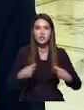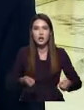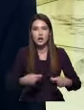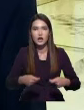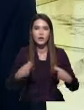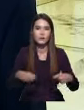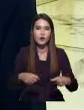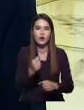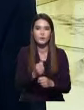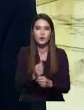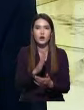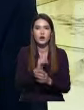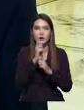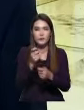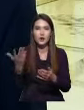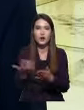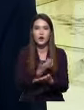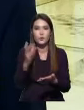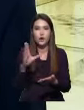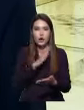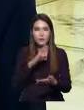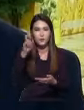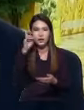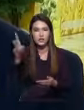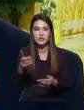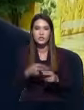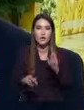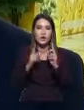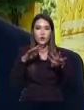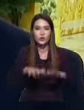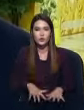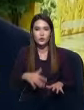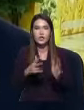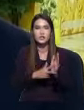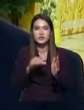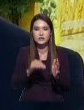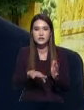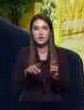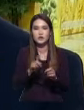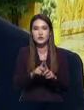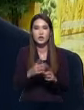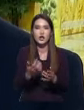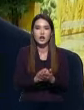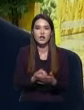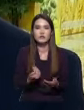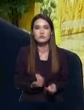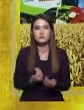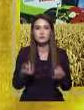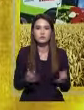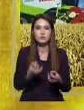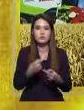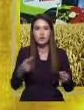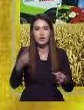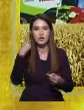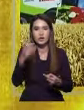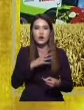қатар шаруа марапатқа ие болды. Билік тарапының бізге ілтипат білдіріп отыратыны қуантады. Себебі еңбек бағаланып отырса, адамның ынтасы еселене түседі.